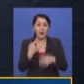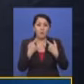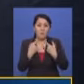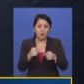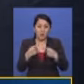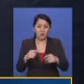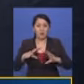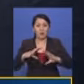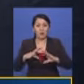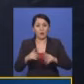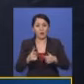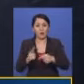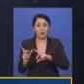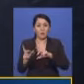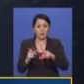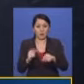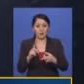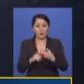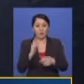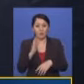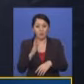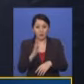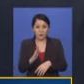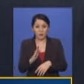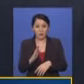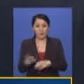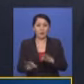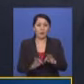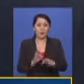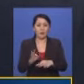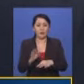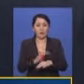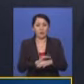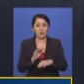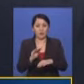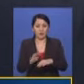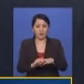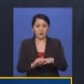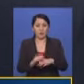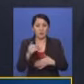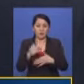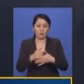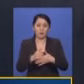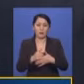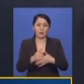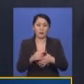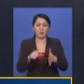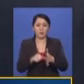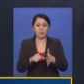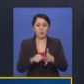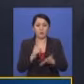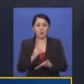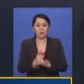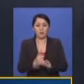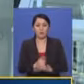ұйымы тізімінен алынған тауарларға да қатысты болады. Қанатқақты жобаға барлық салық төлеушілер тізімге енген тауарлар тобы қатысуы